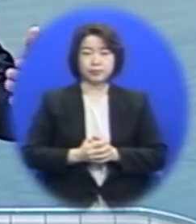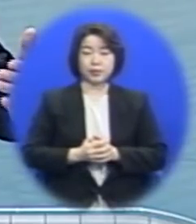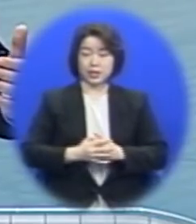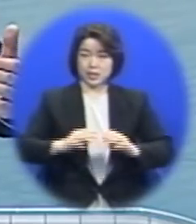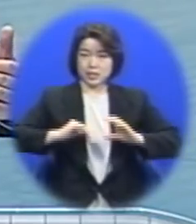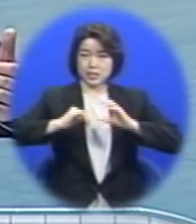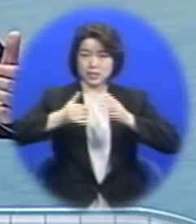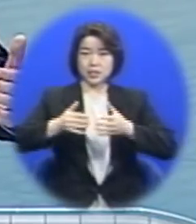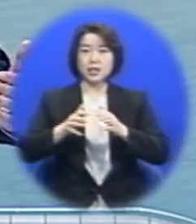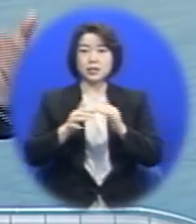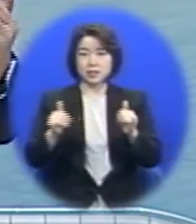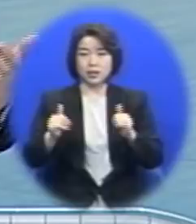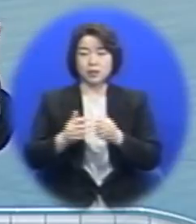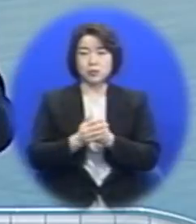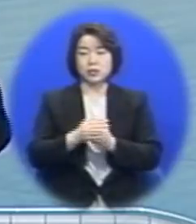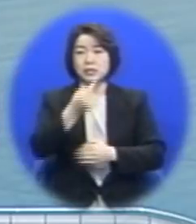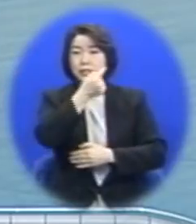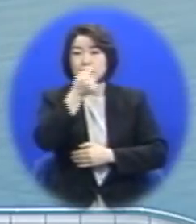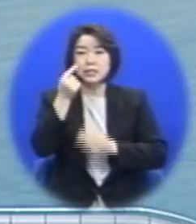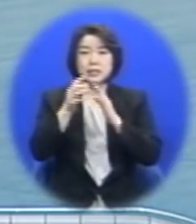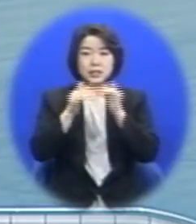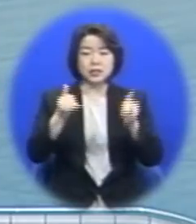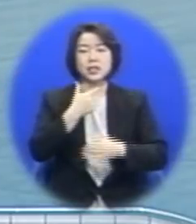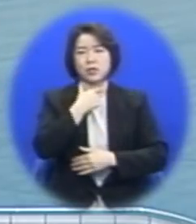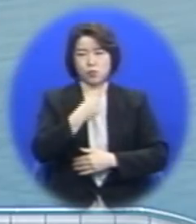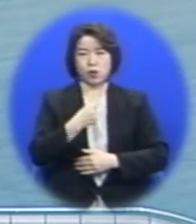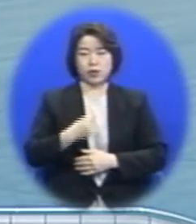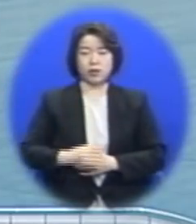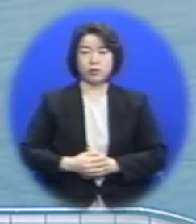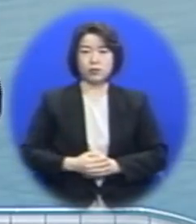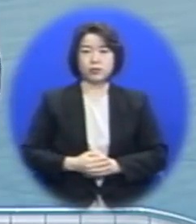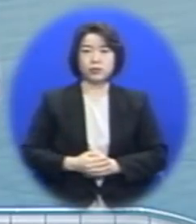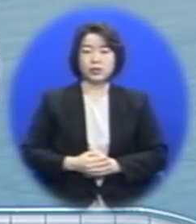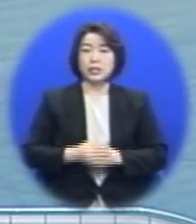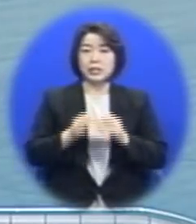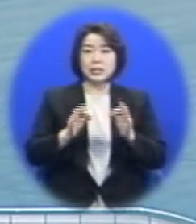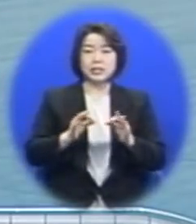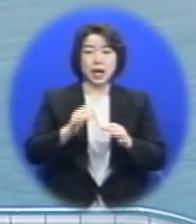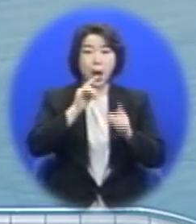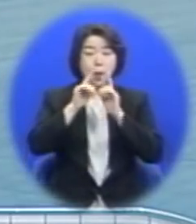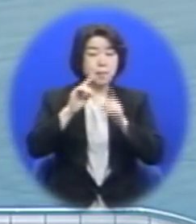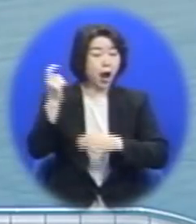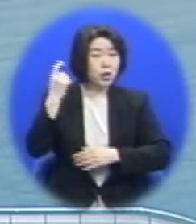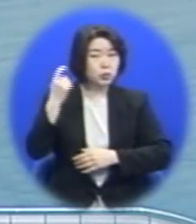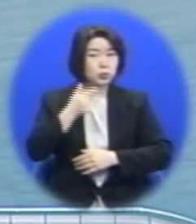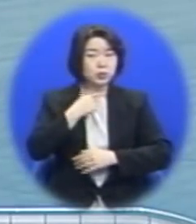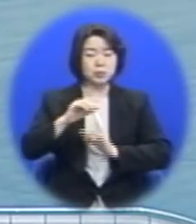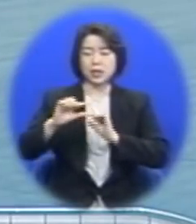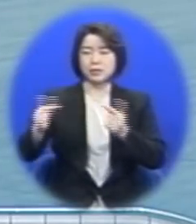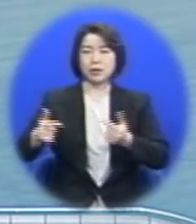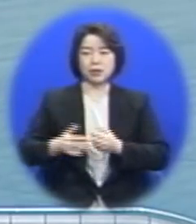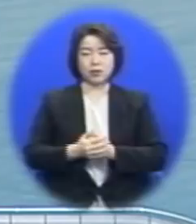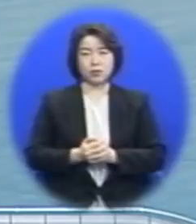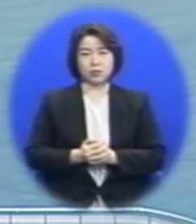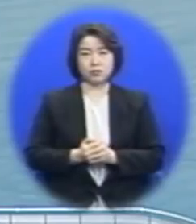세상 사람들은 증인을 원합니다. 이제는 말로 듣고 싶어 하지 않습니다.